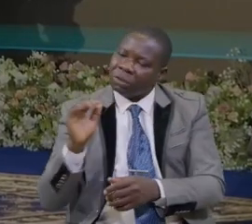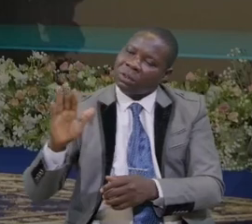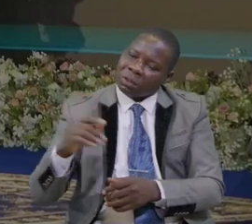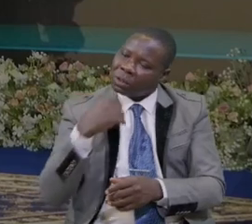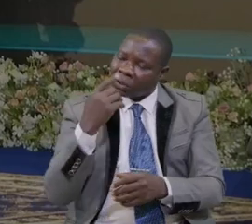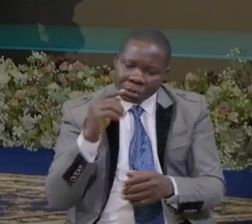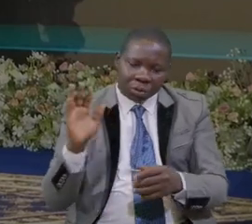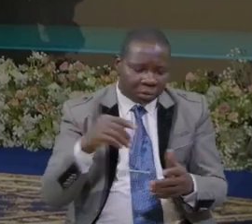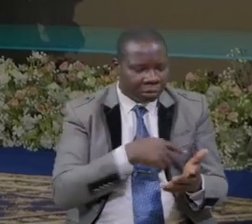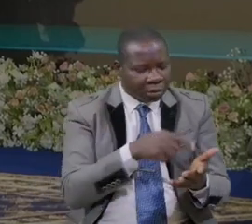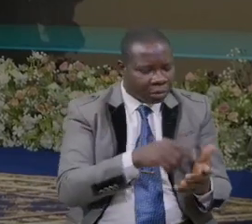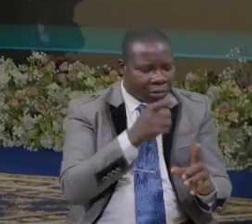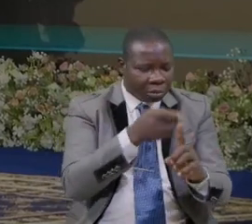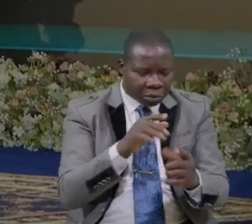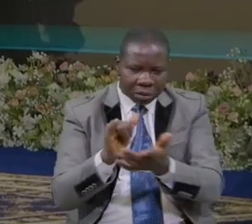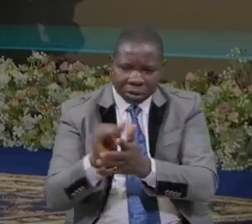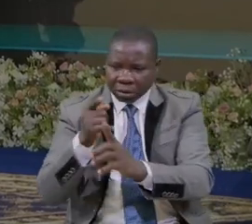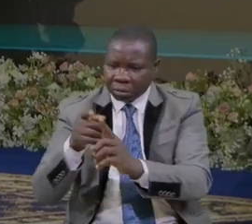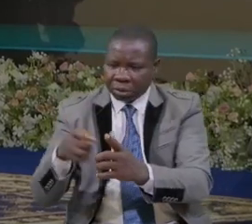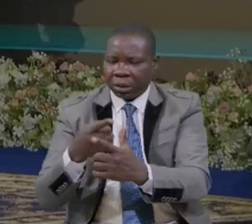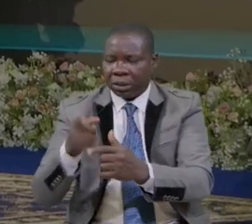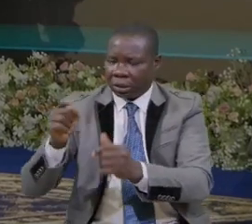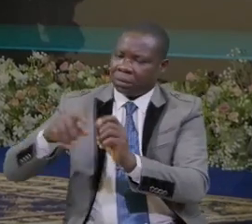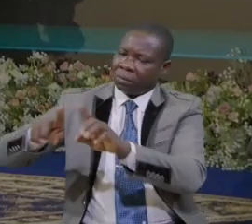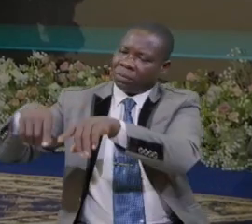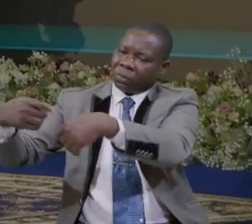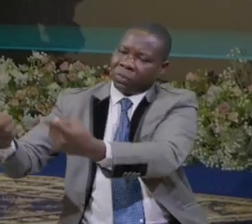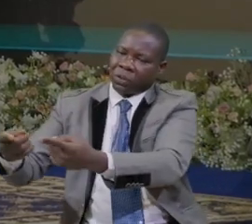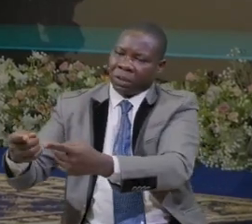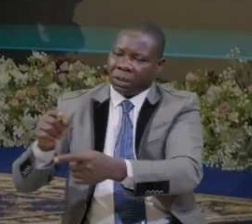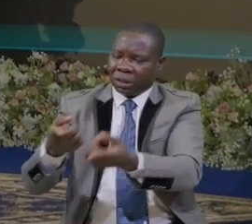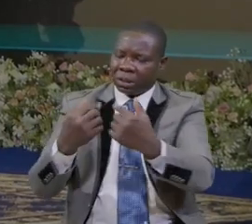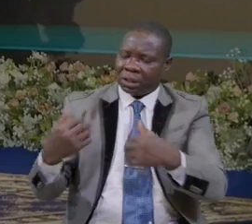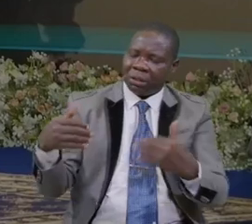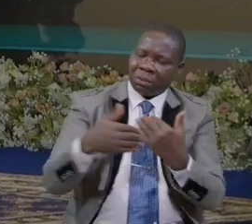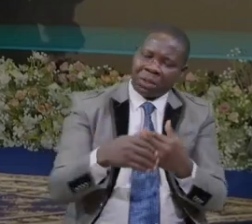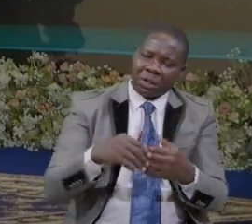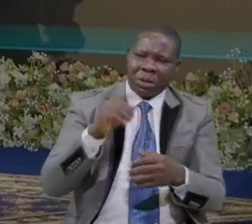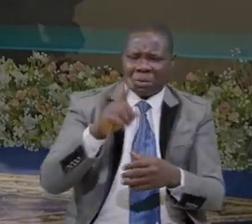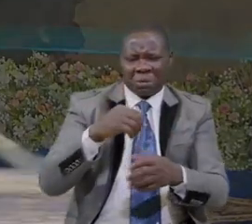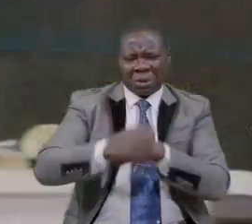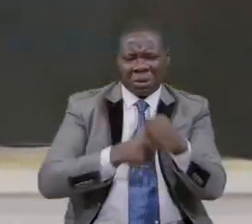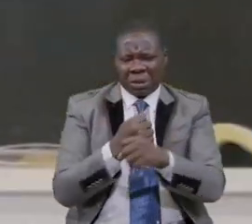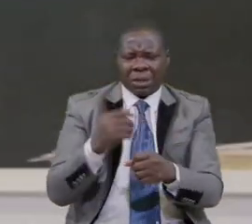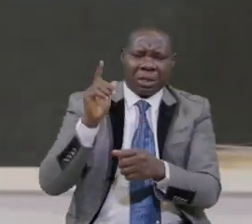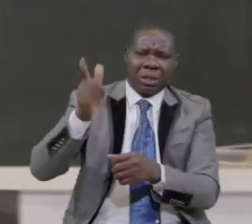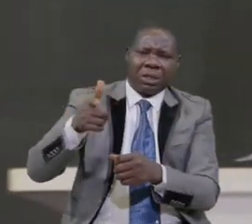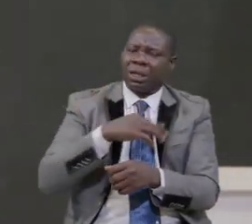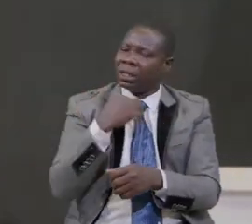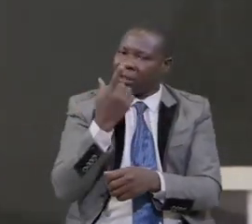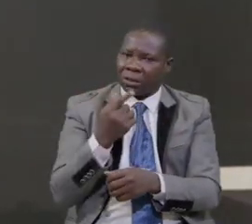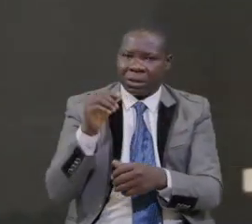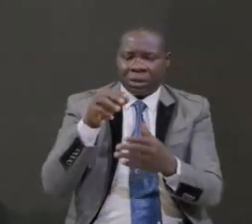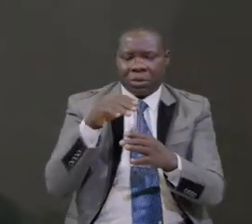tel point. Et il est parti. Il est revenu après moi. Un an après, je crois, il m'a dit, il a mentionné mon